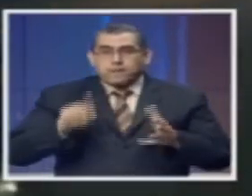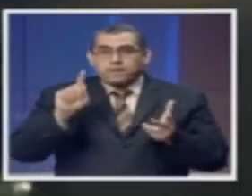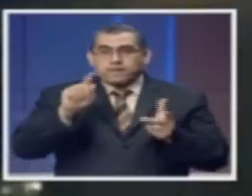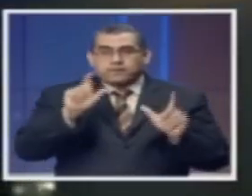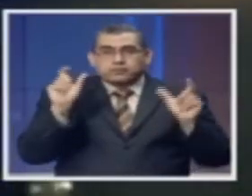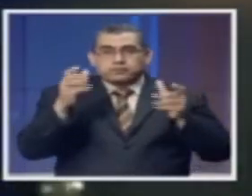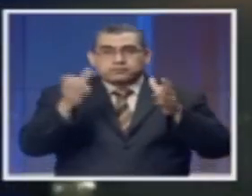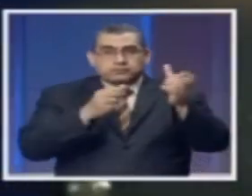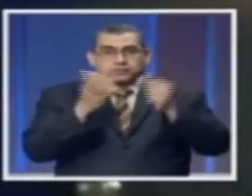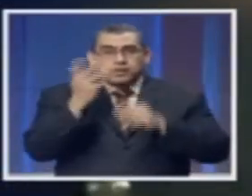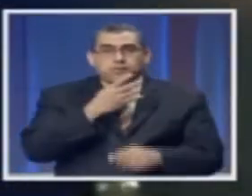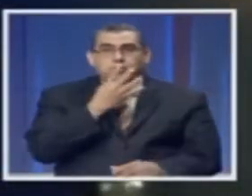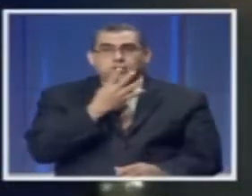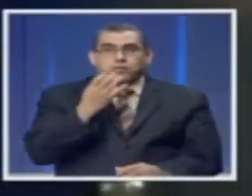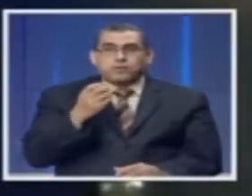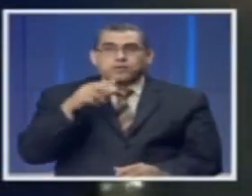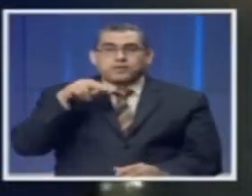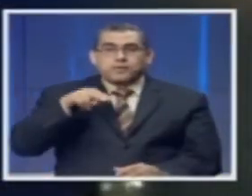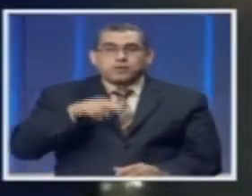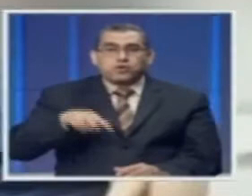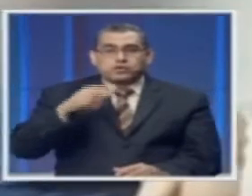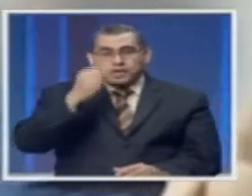تنفيذ